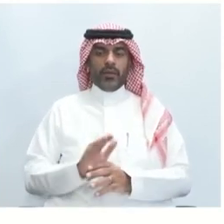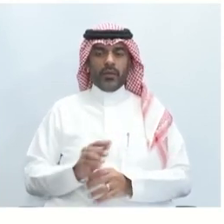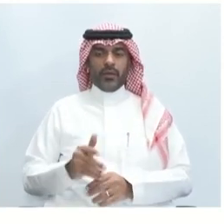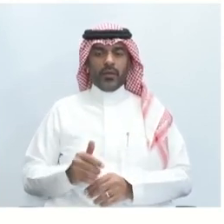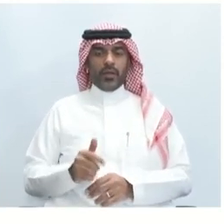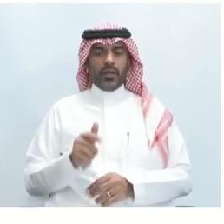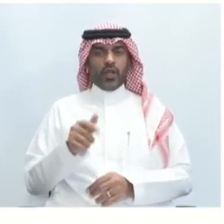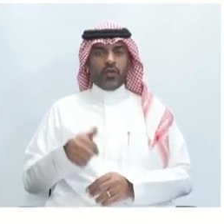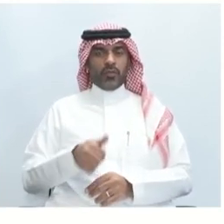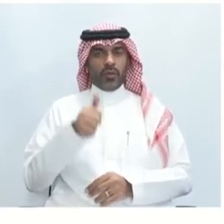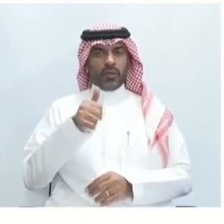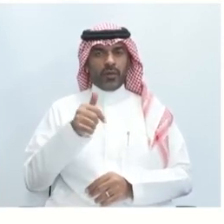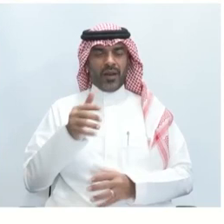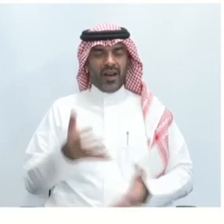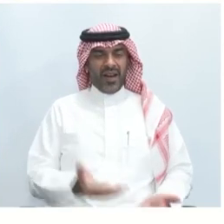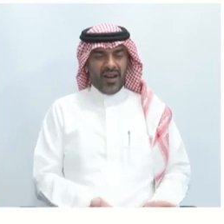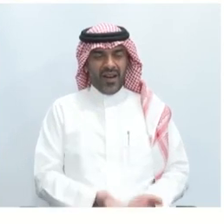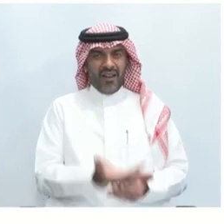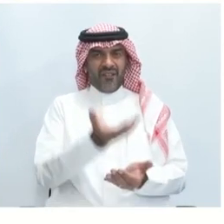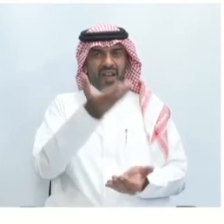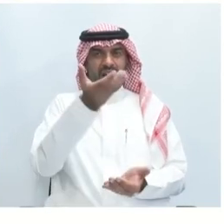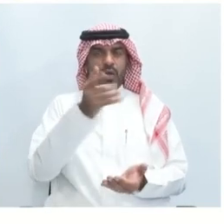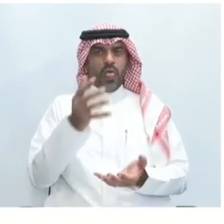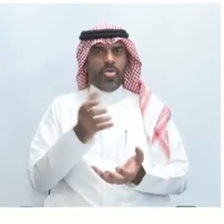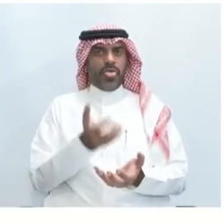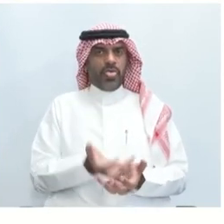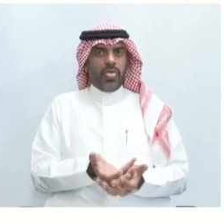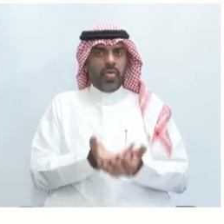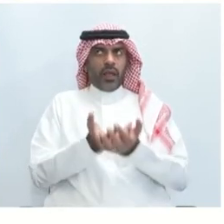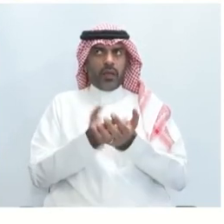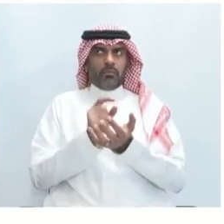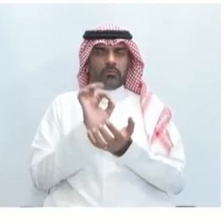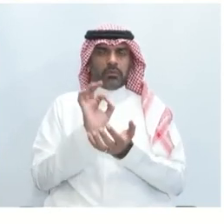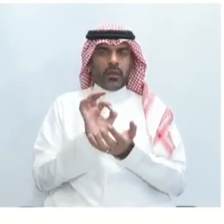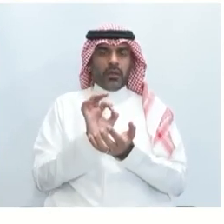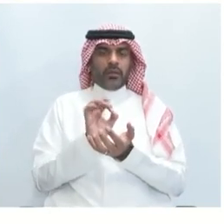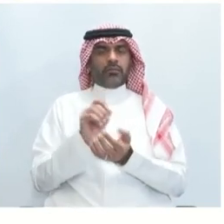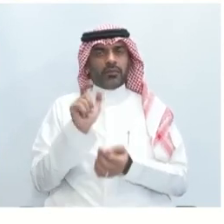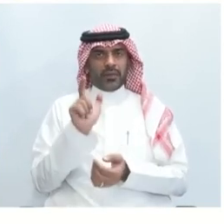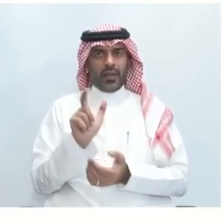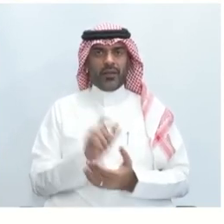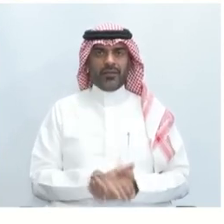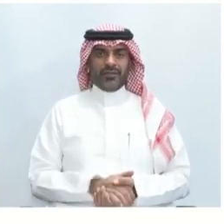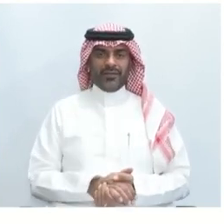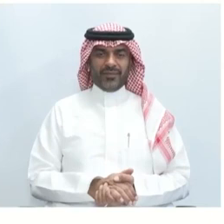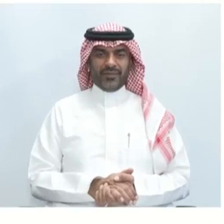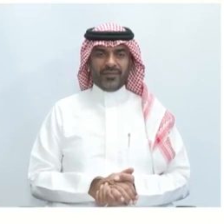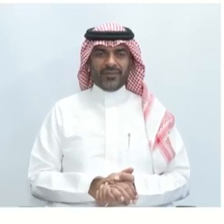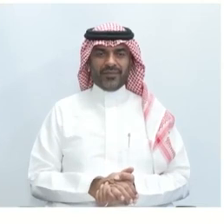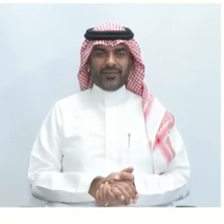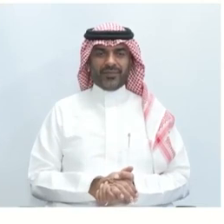للرافعات الاليه رفع الاشياء الثقيله بدقه احسنتم اجابه صحيحه